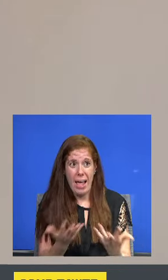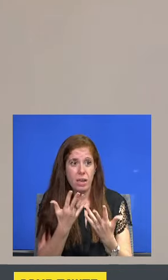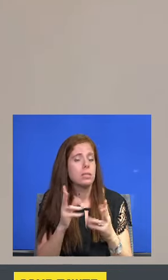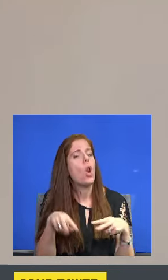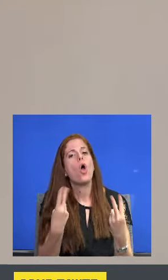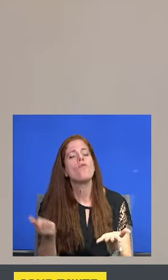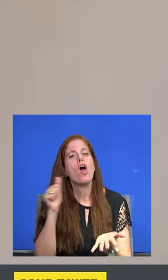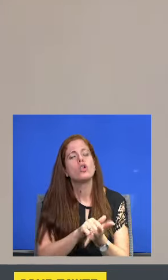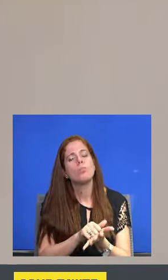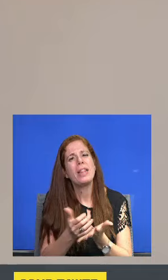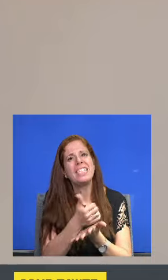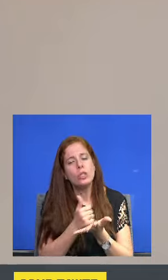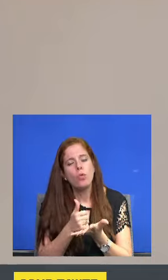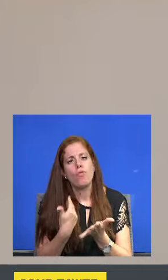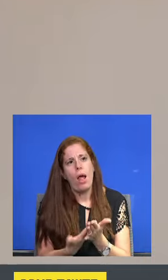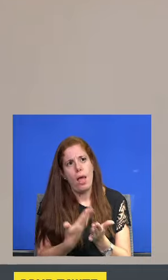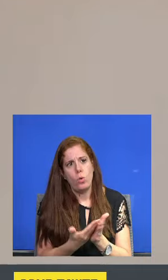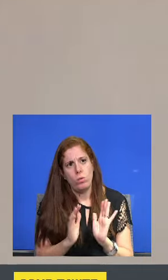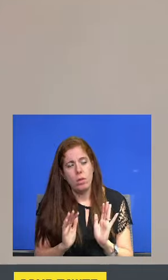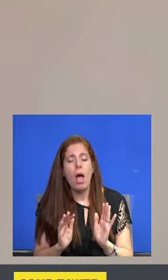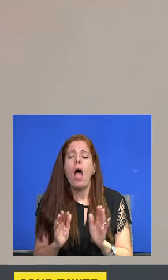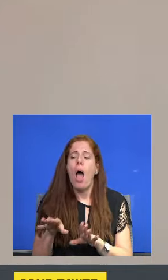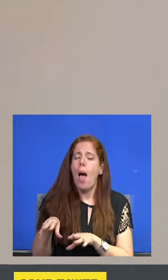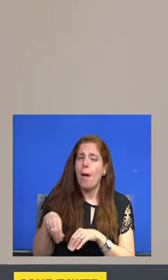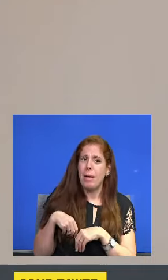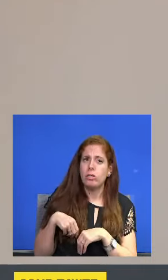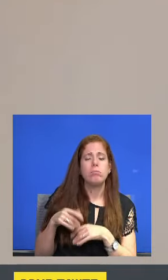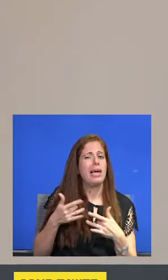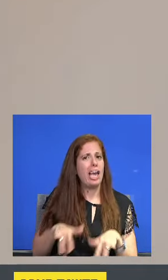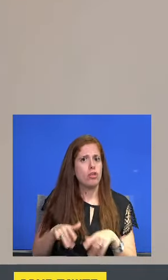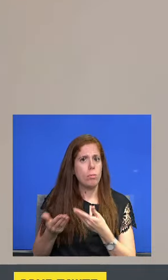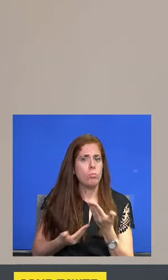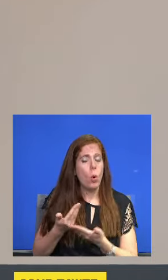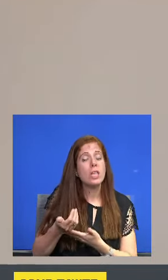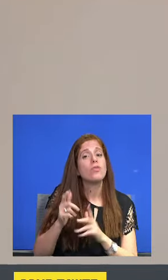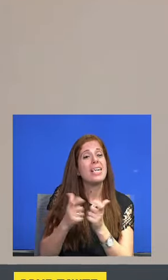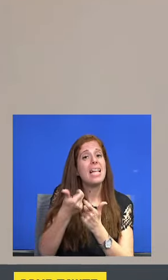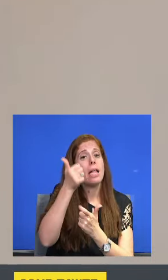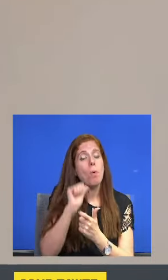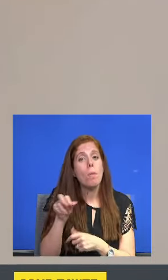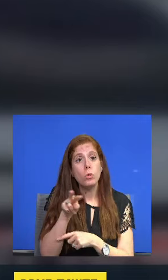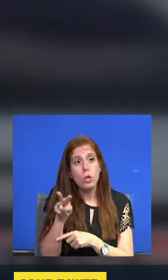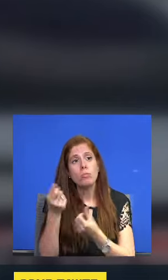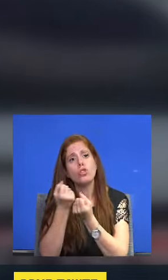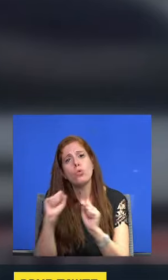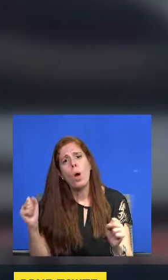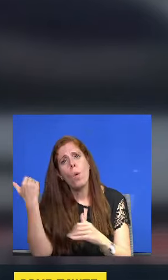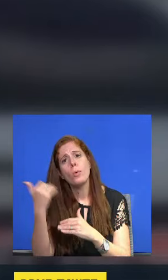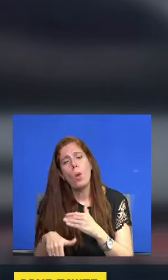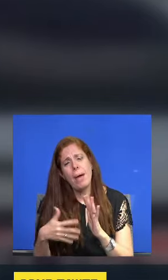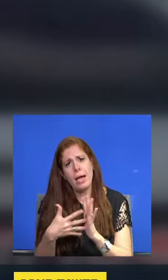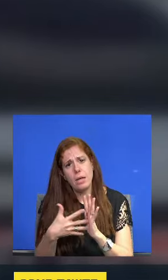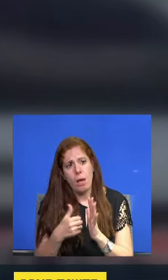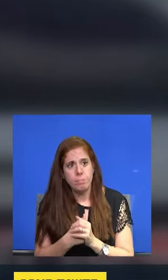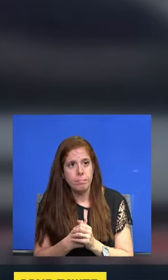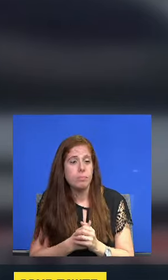ראיות. מרשי מכחיש את המיוחס לו, הוא נעצר אתמול יחד עם עוד 2 נוספים ששוחררו בתום חקירתם. עוד 2 מעשי